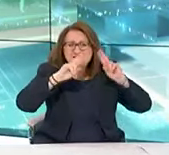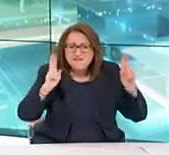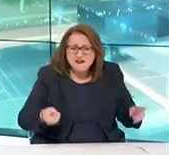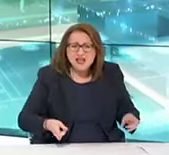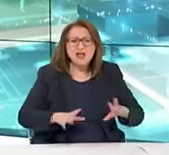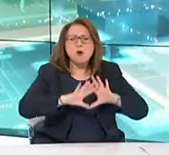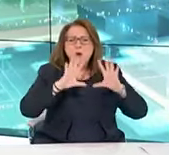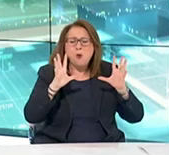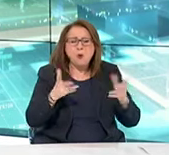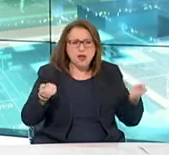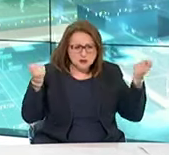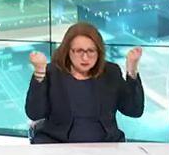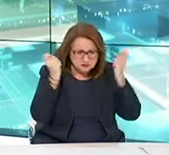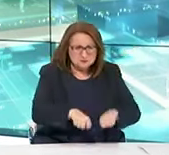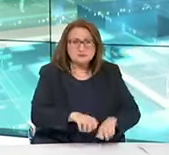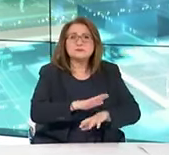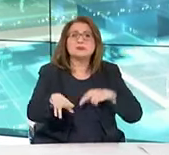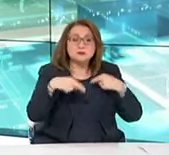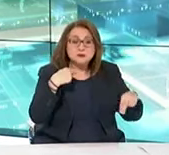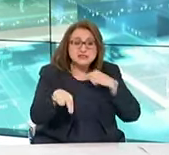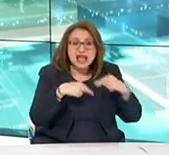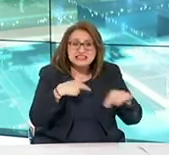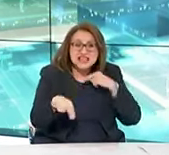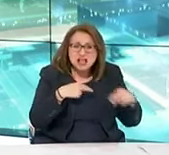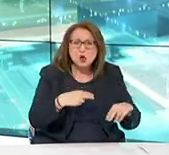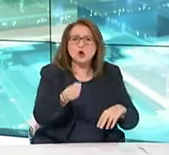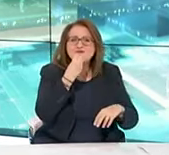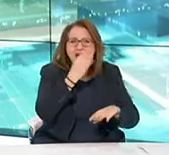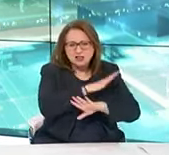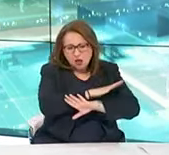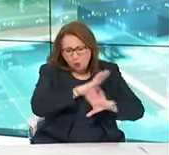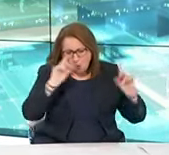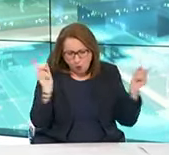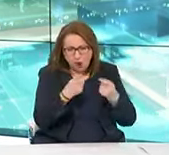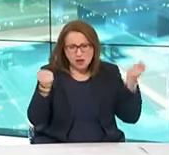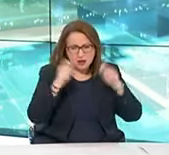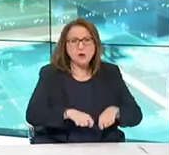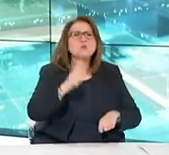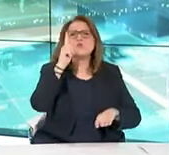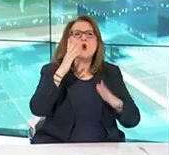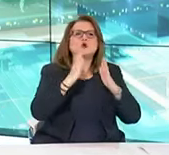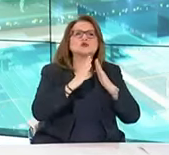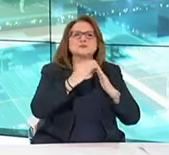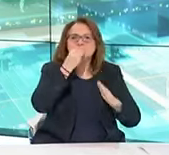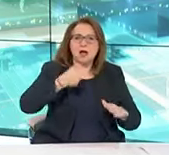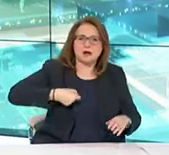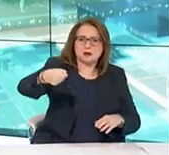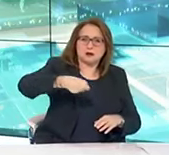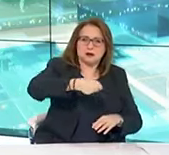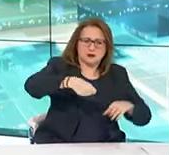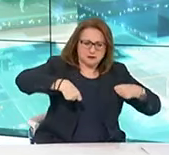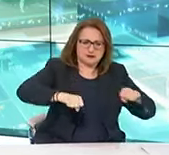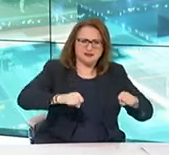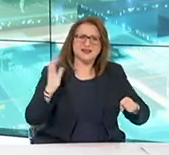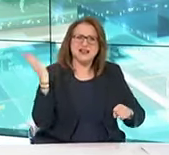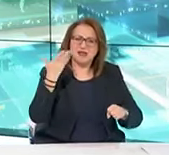όλη η εστίαση εκτός delivery και take away, οτιδήποτε έχει καθίσματα, οι βιβλιοθήκες, τα μουσεία